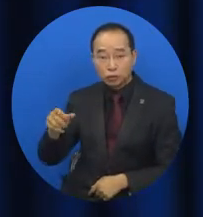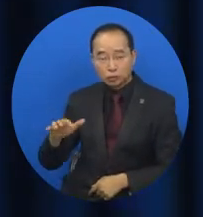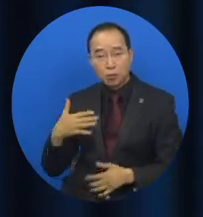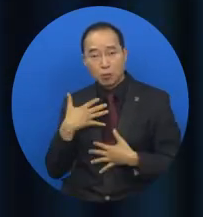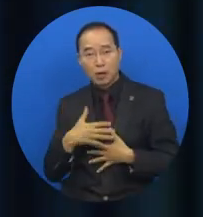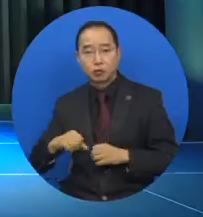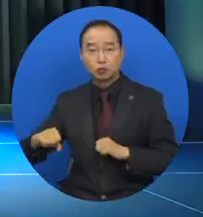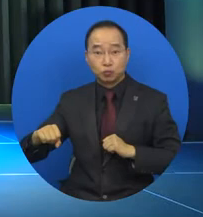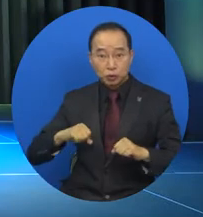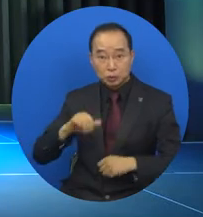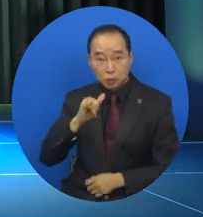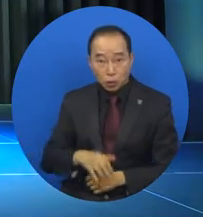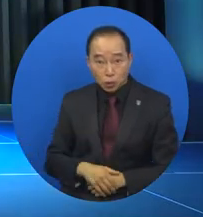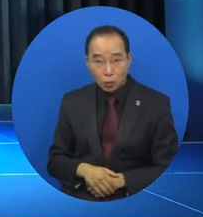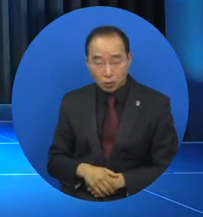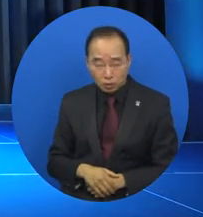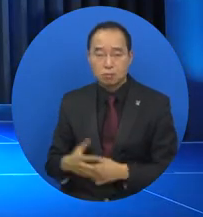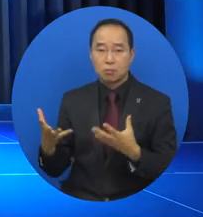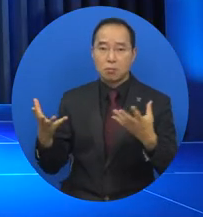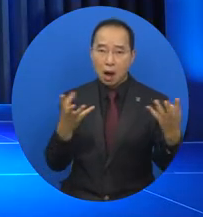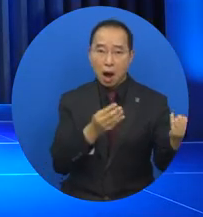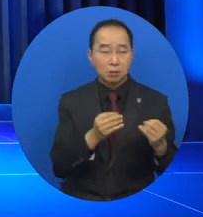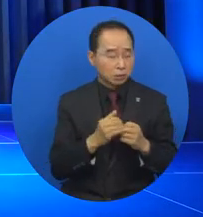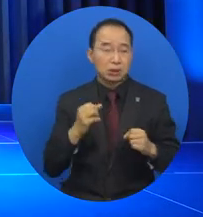지금 우리 아나운서님도 이런